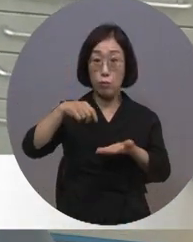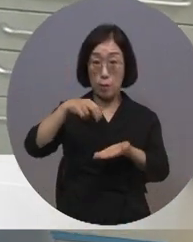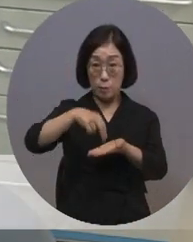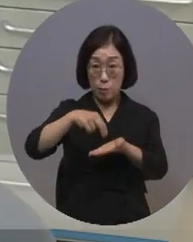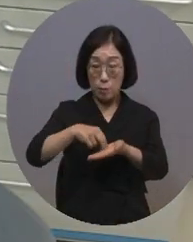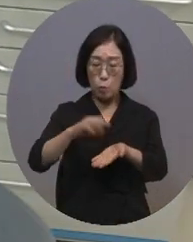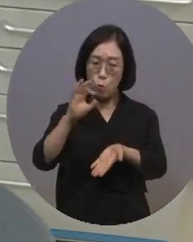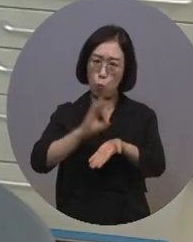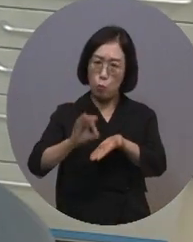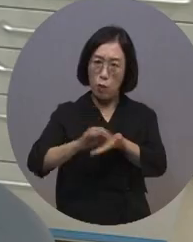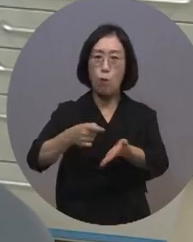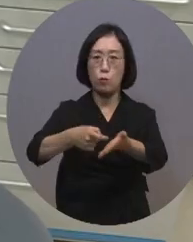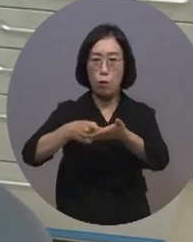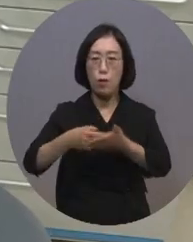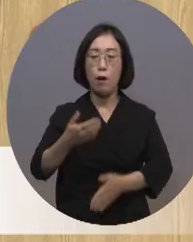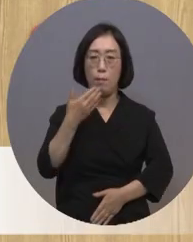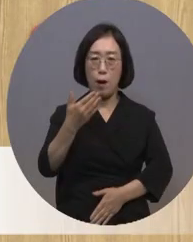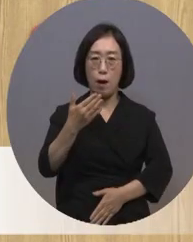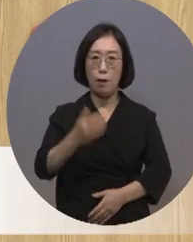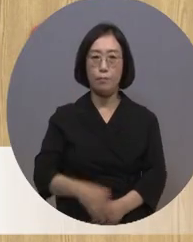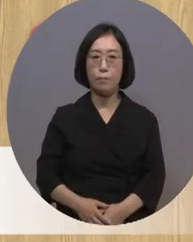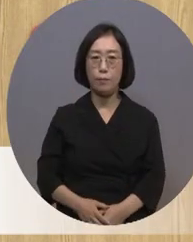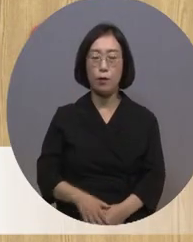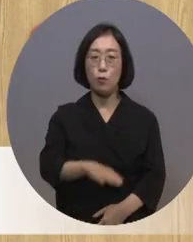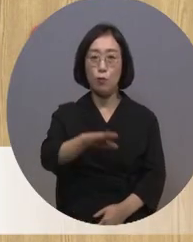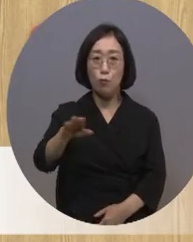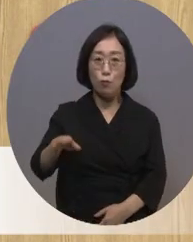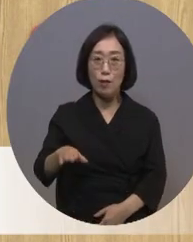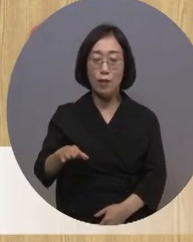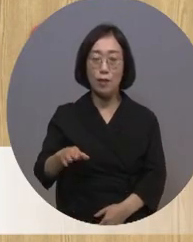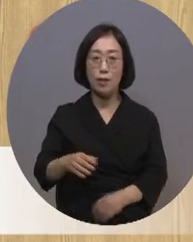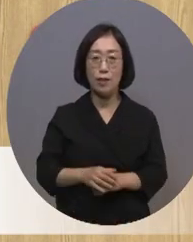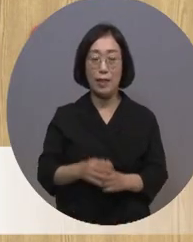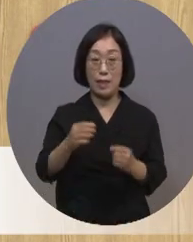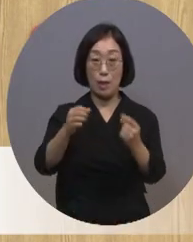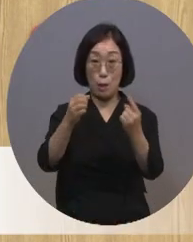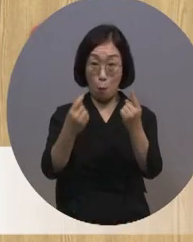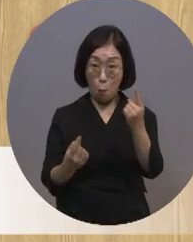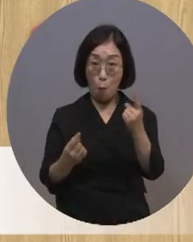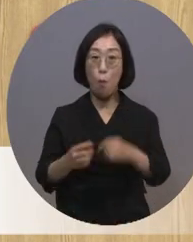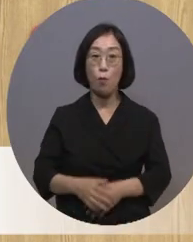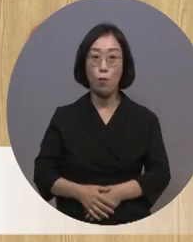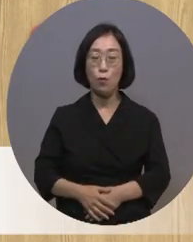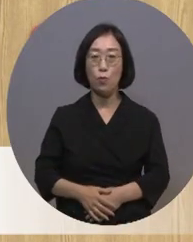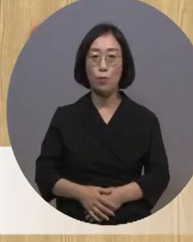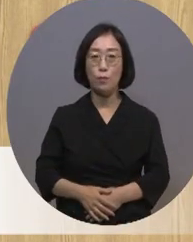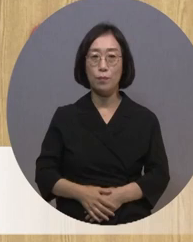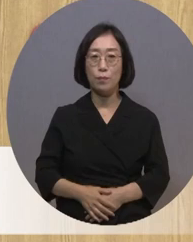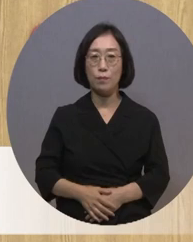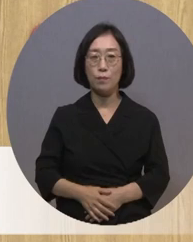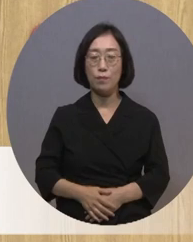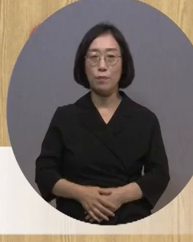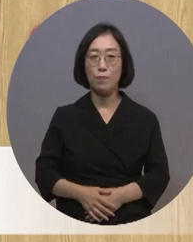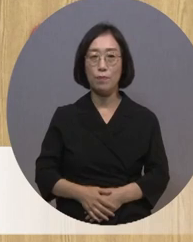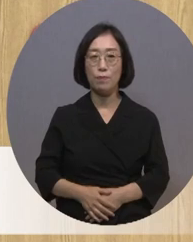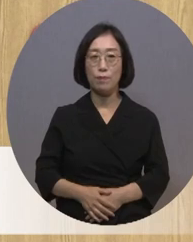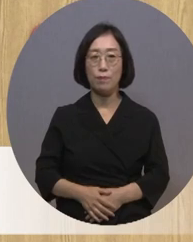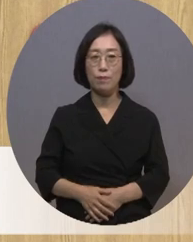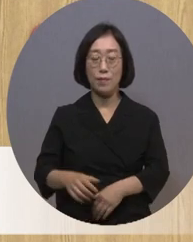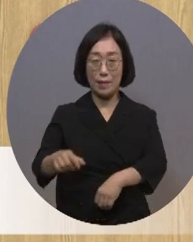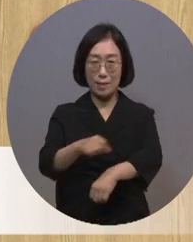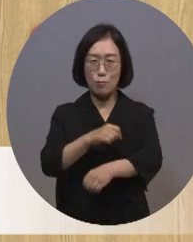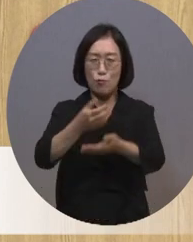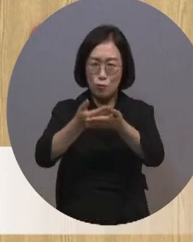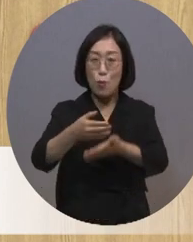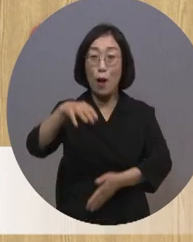기대감을 모으고 있습니다 저희들이 이이기 때문에 더 깊은 같고요 향우